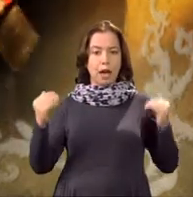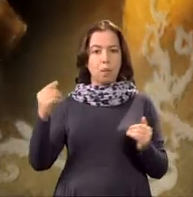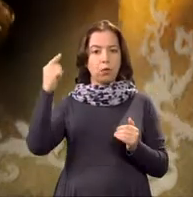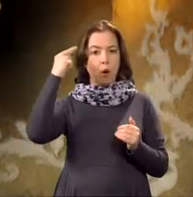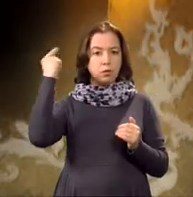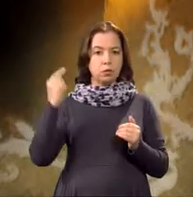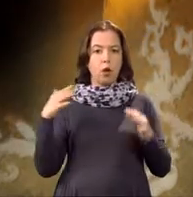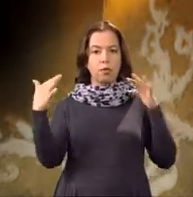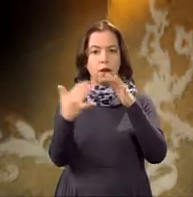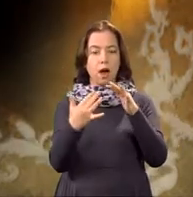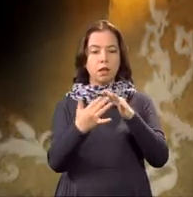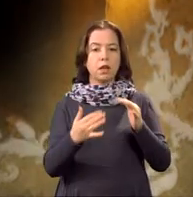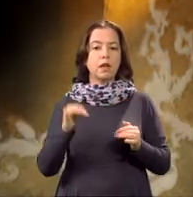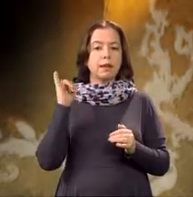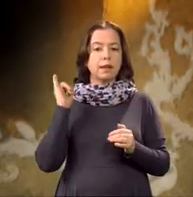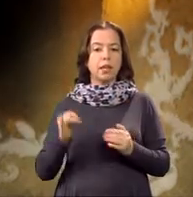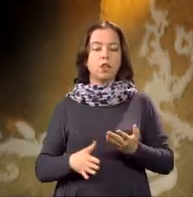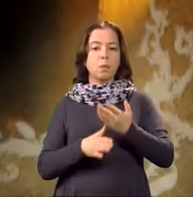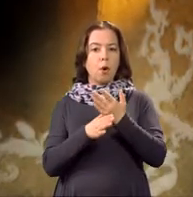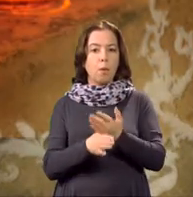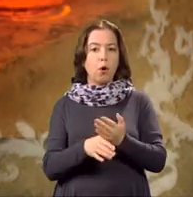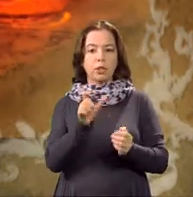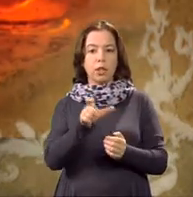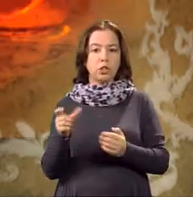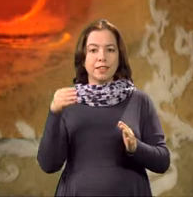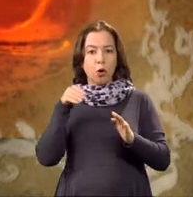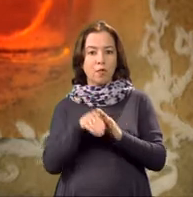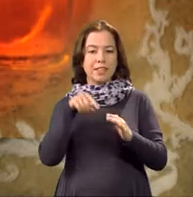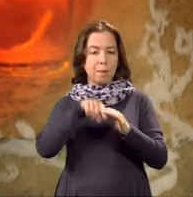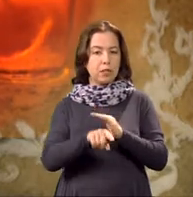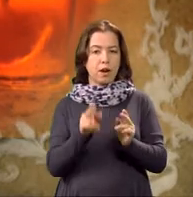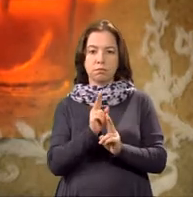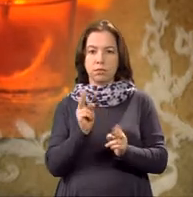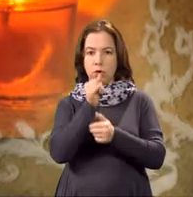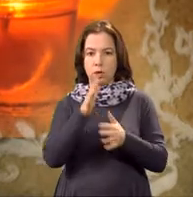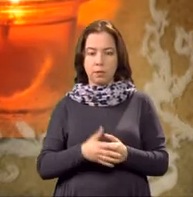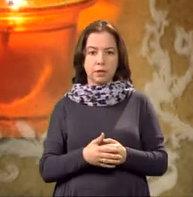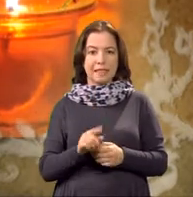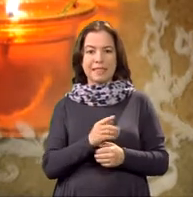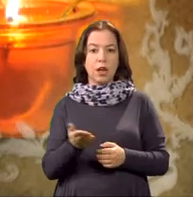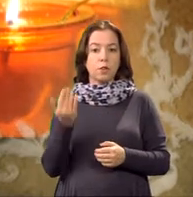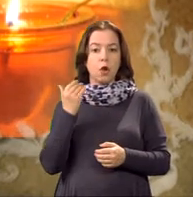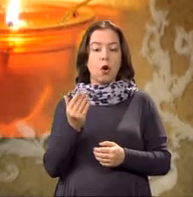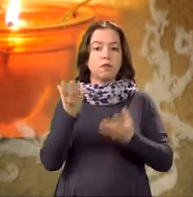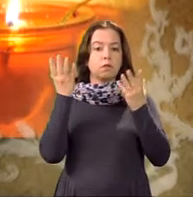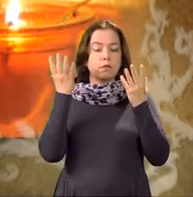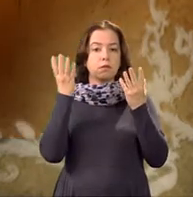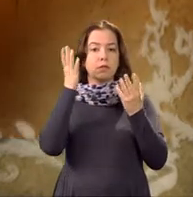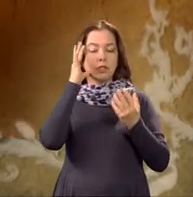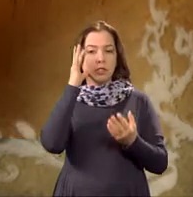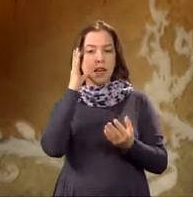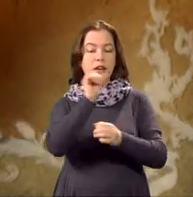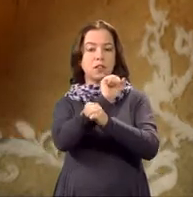навали, і допомогти печерянам ніхто не міг. Від тої днини зупинився час